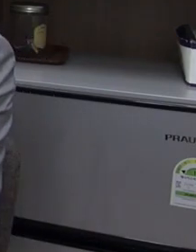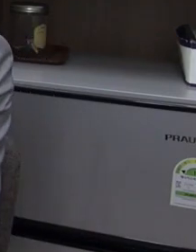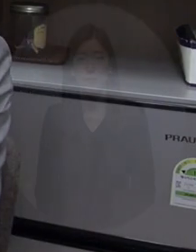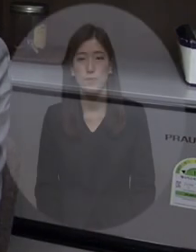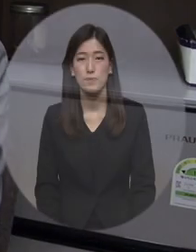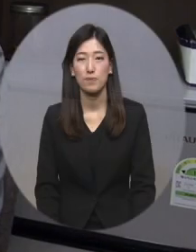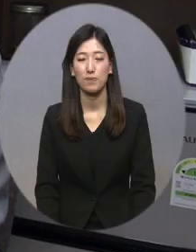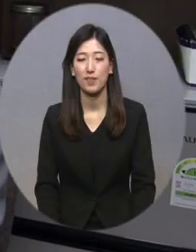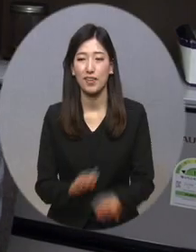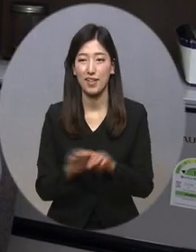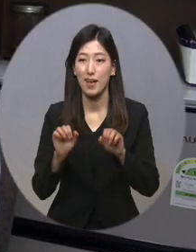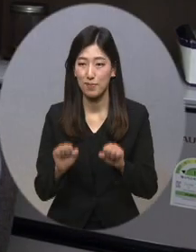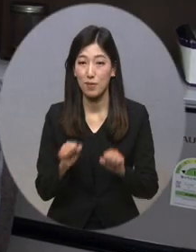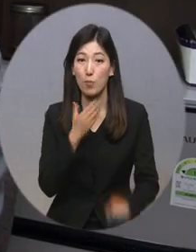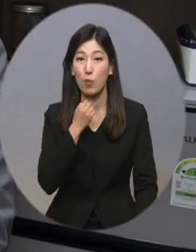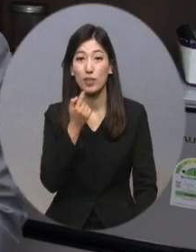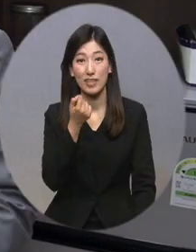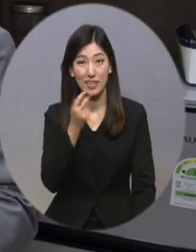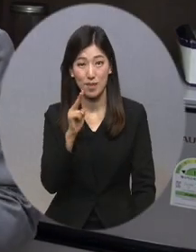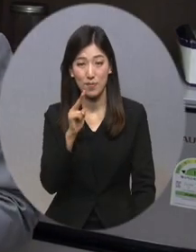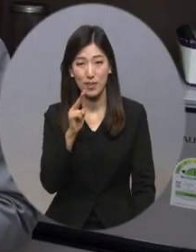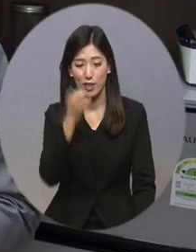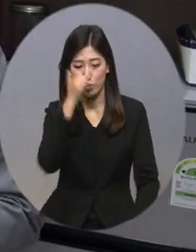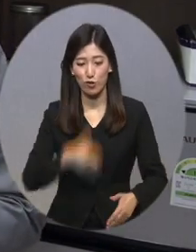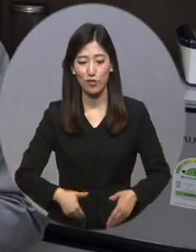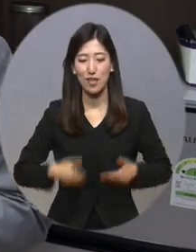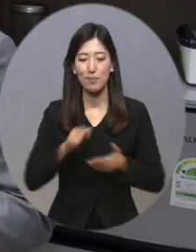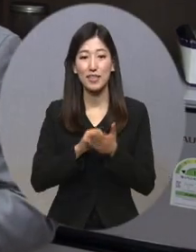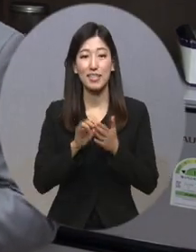안녕하세요. 복지TV 충남방송 박희선 기자입니다.